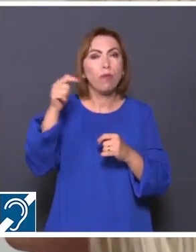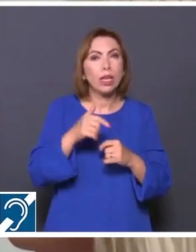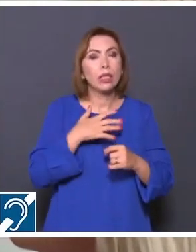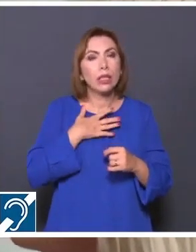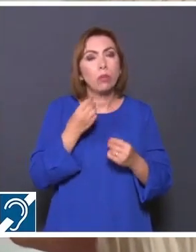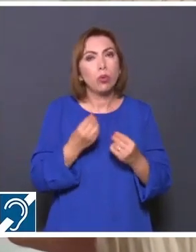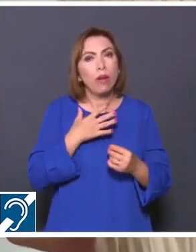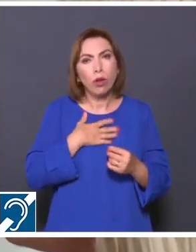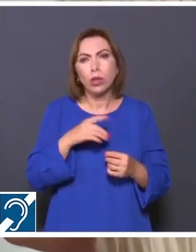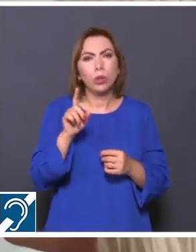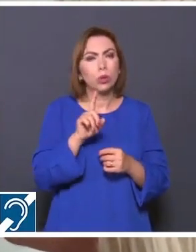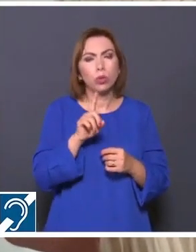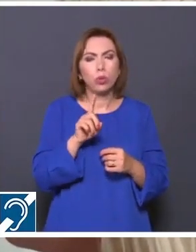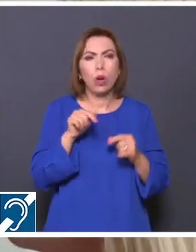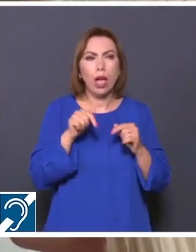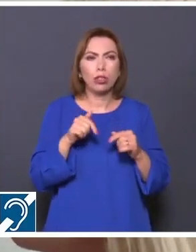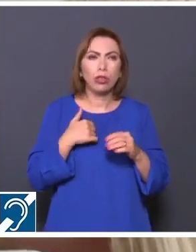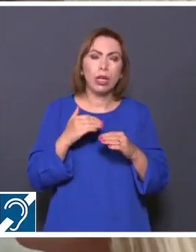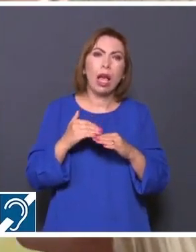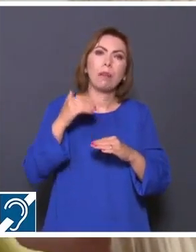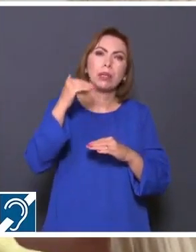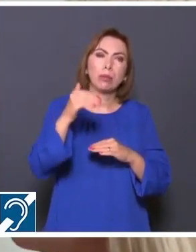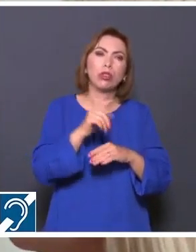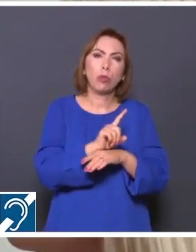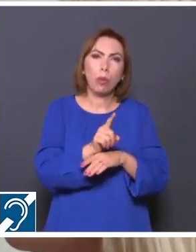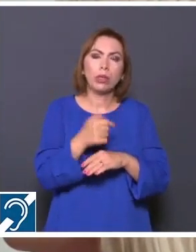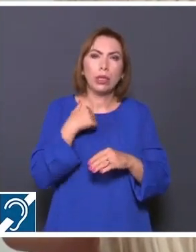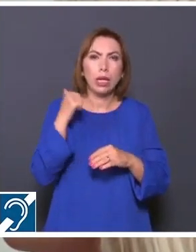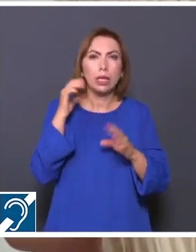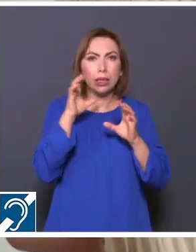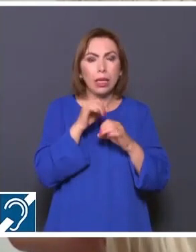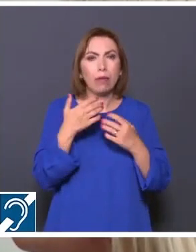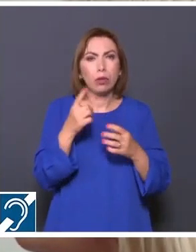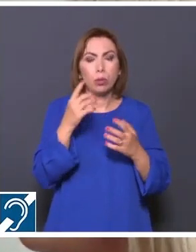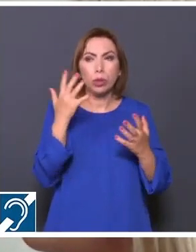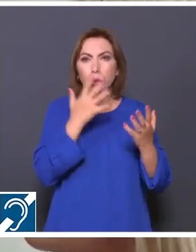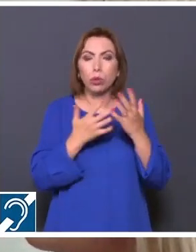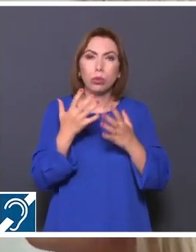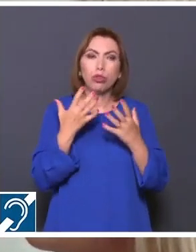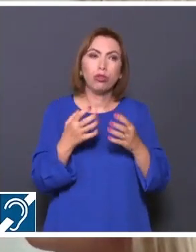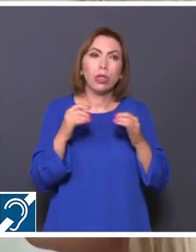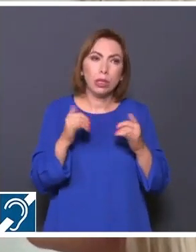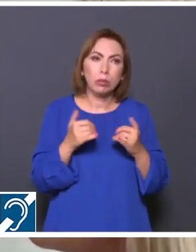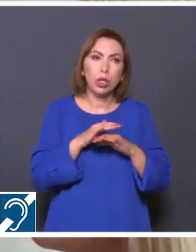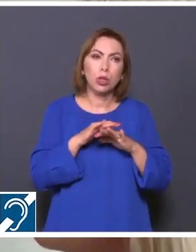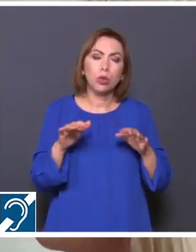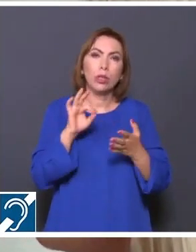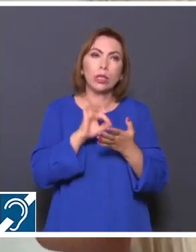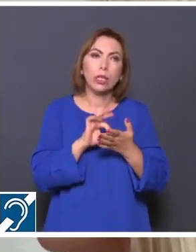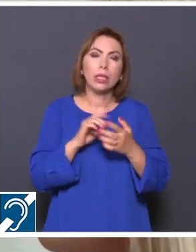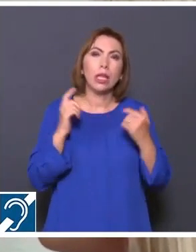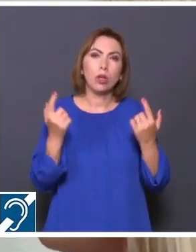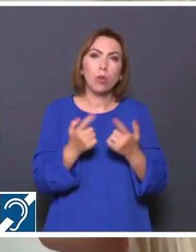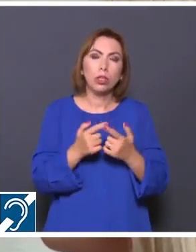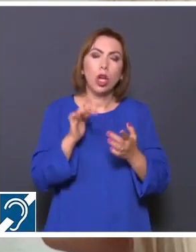Nu aici cred că am depășit momentul Aseară am fost un pic tulburat pe ce s a întâmplat toate datele noastre de